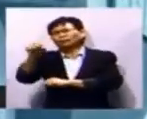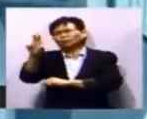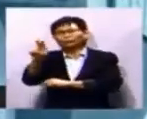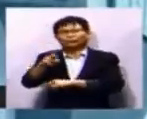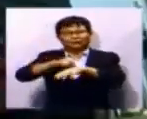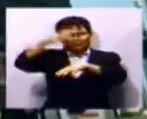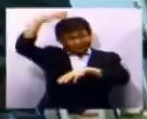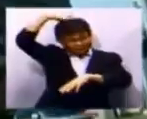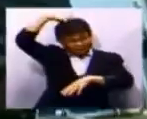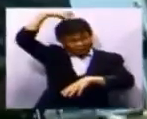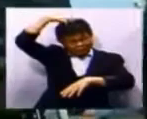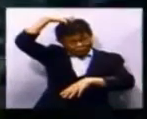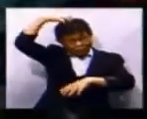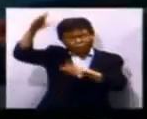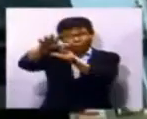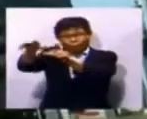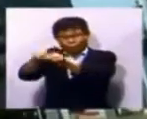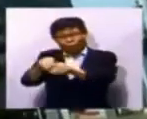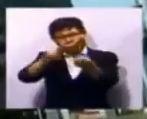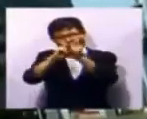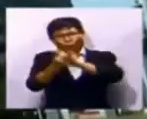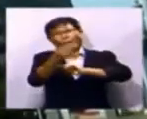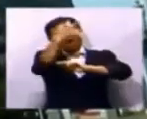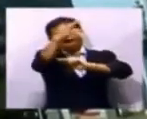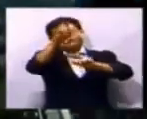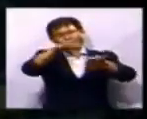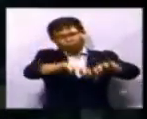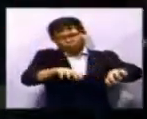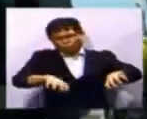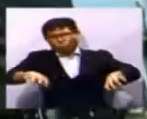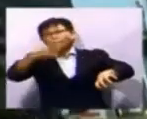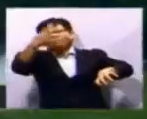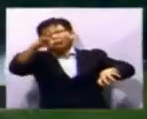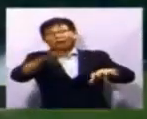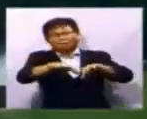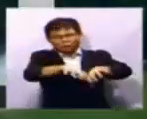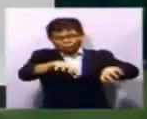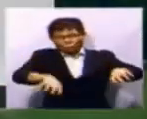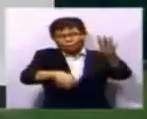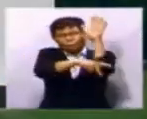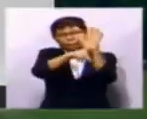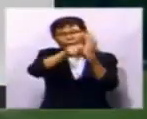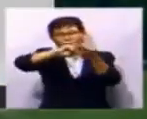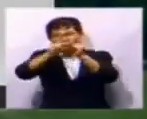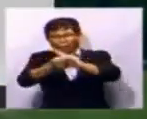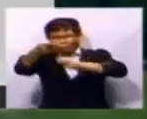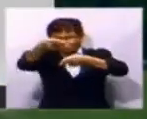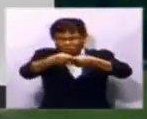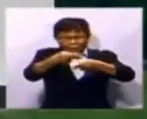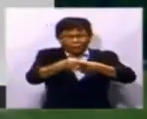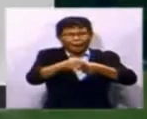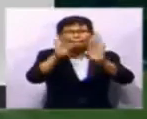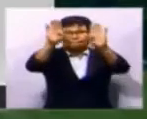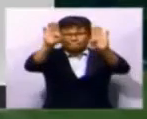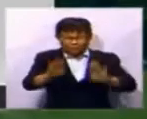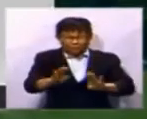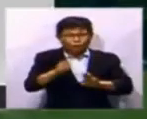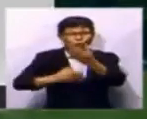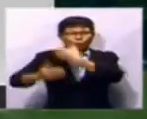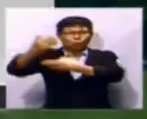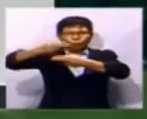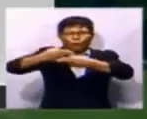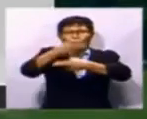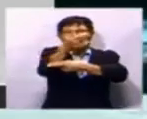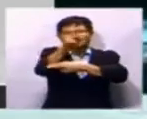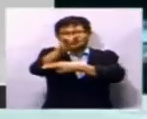Di Selangor pula membabitkan perubahan 14 kawasan. Kawasan Parlimen yang berubah nama adalah Bangi yang dulunya